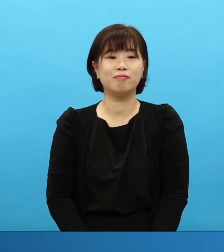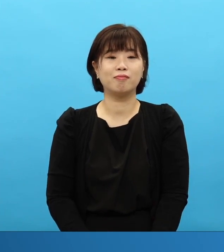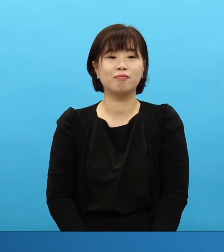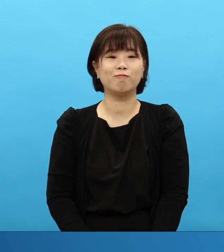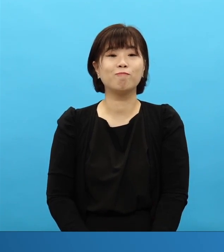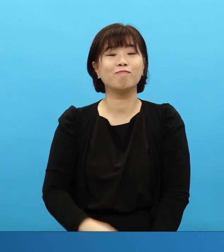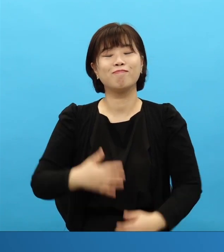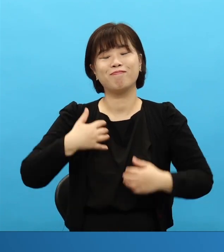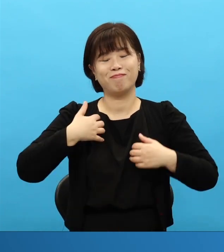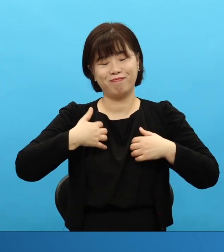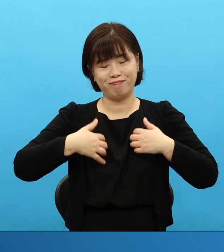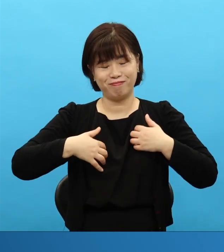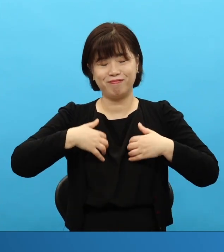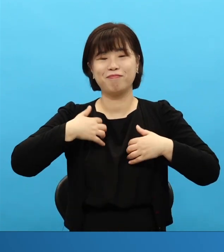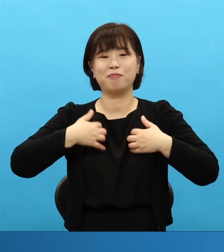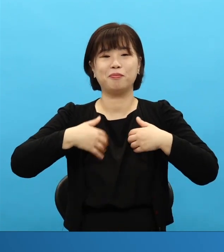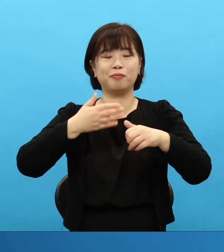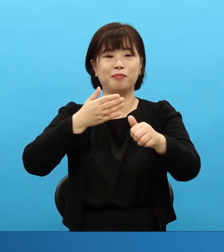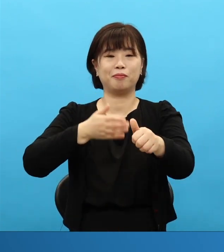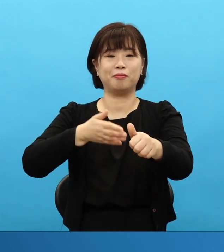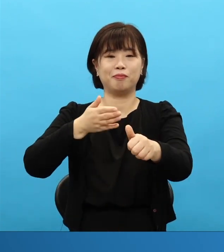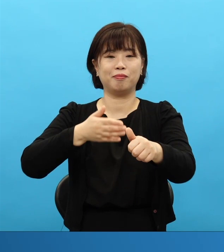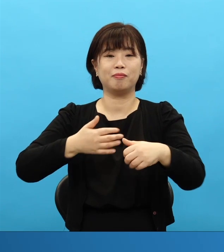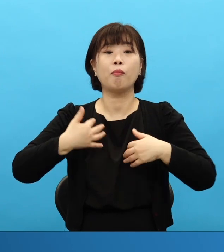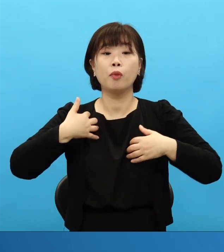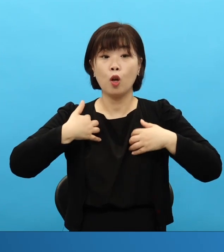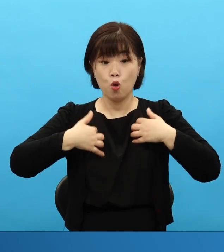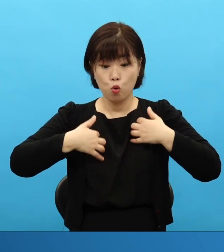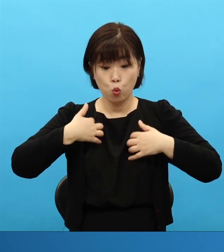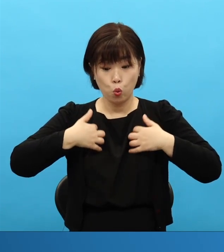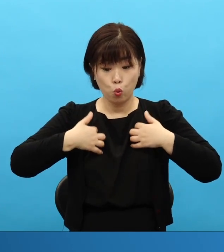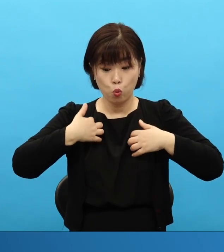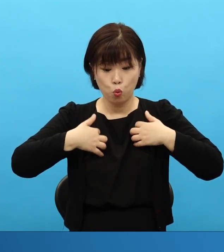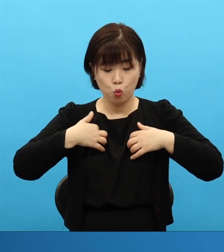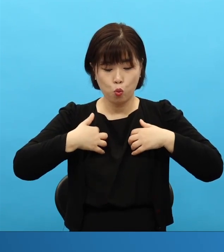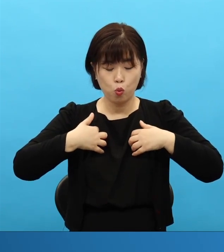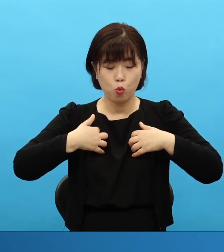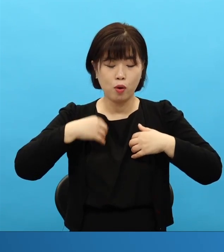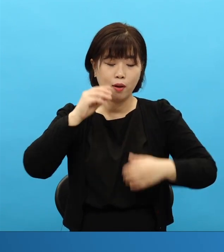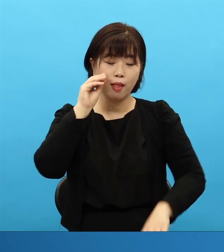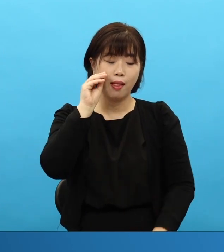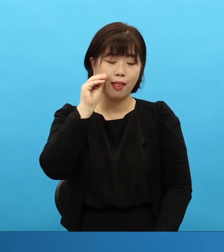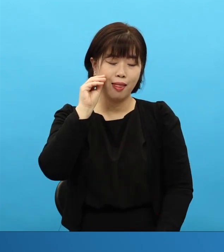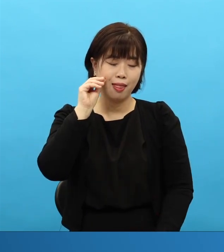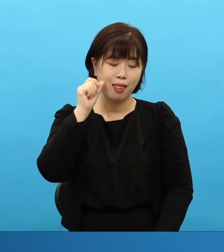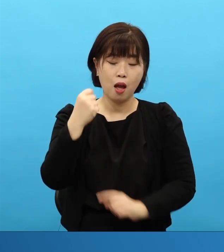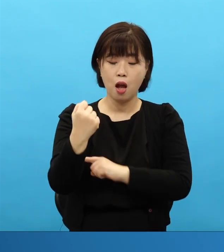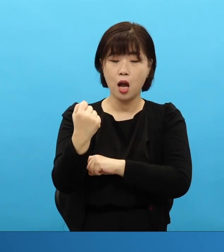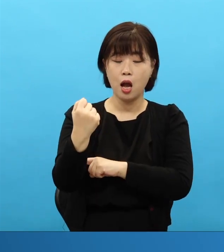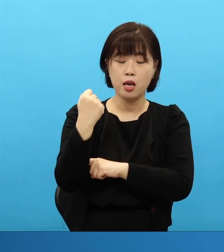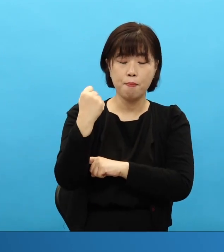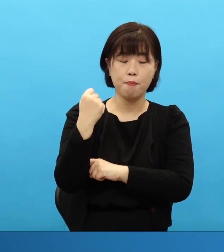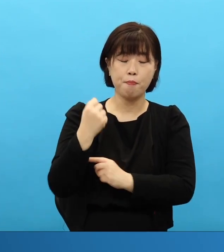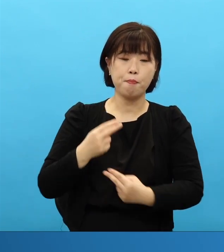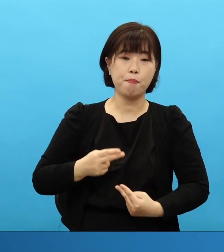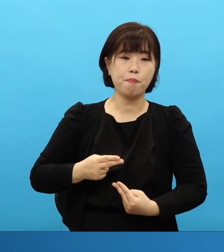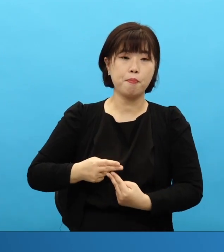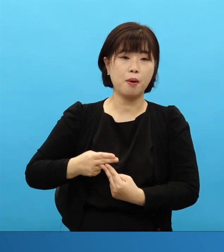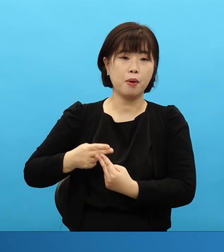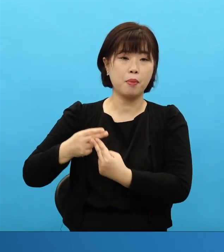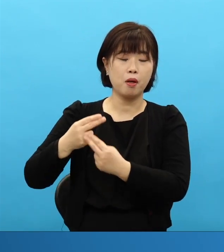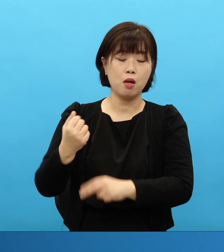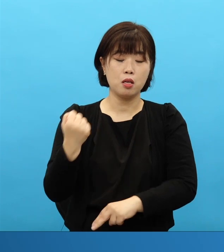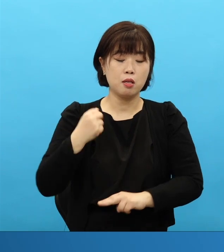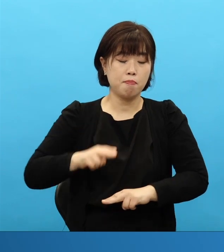누리라 이거죠. That's why you must enjoy it. 이거 누리고 있으면 어마어마한 힘이 있습니다. If you're enjoying it, there's a great power in 이게 that. 있는 사람과 없는 사람